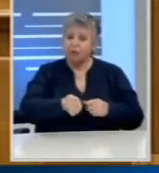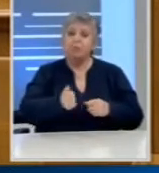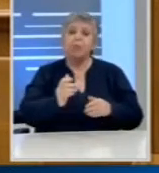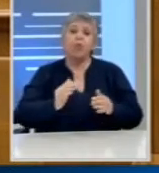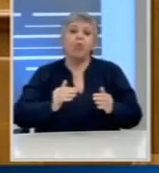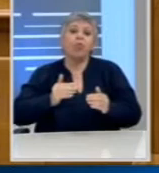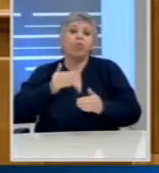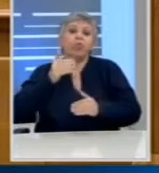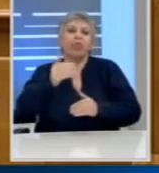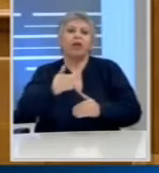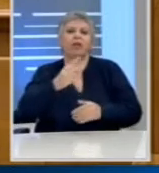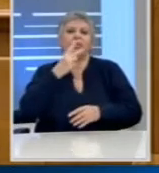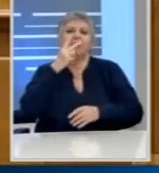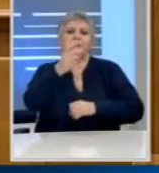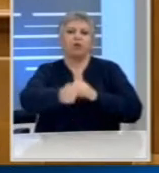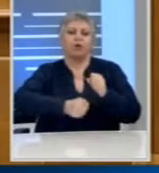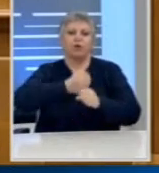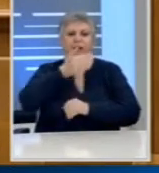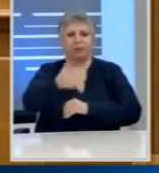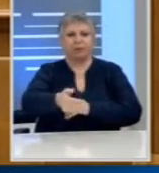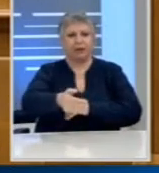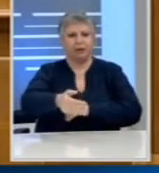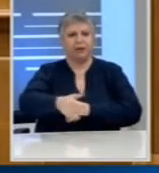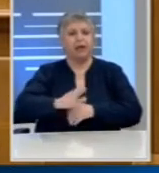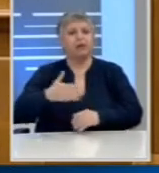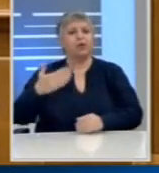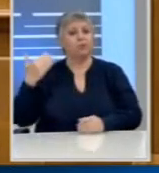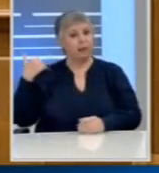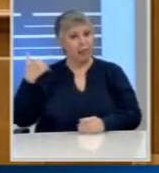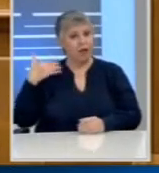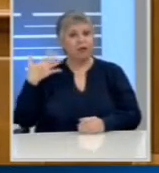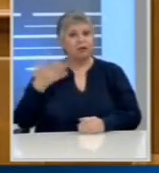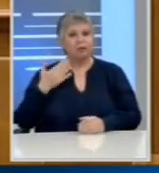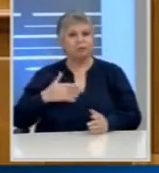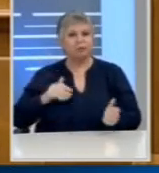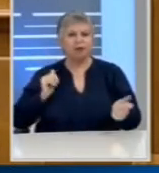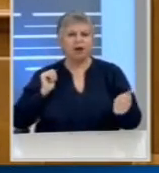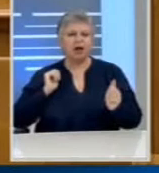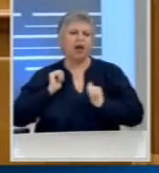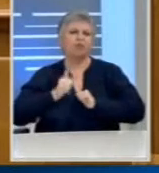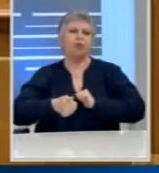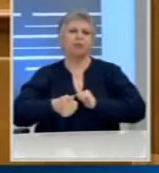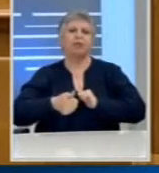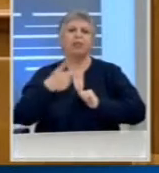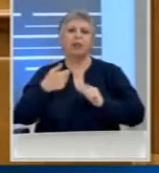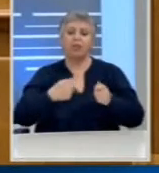από 2 χρόνια. Ενώ σε αντίθεση με το παρελθόν που είχαμε μέτρα για δόση